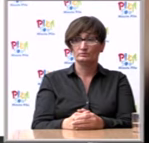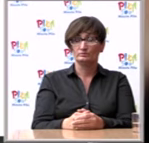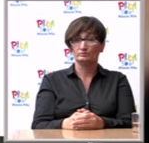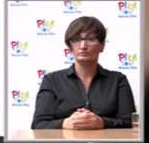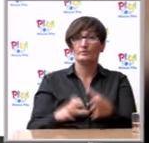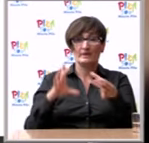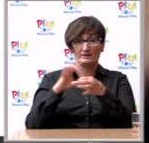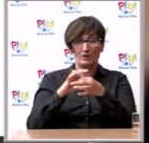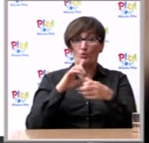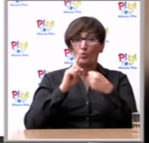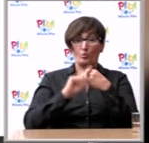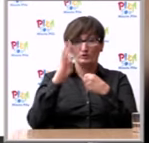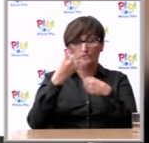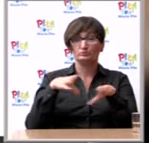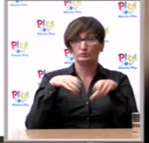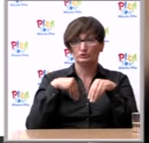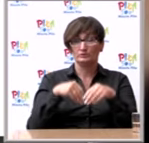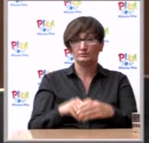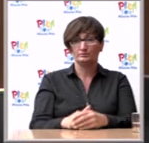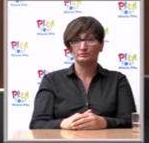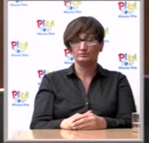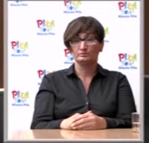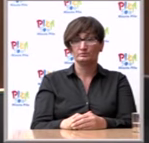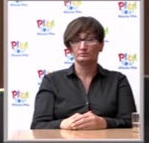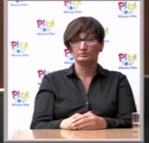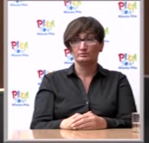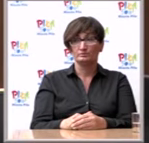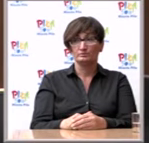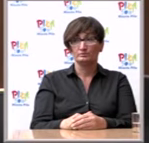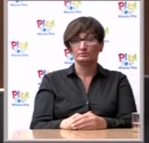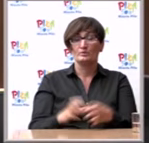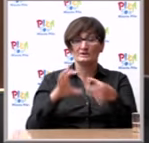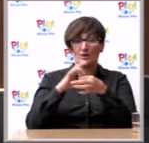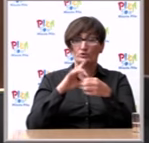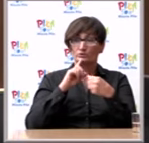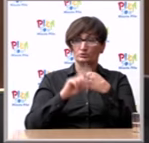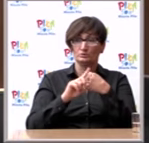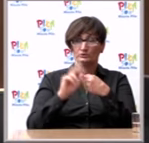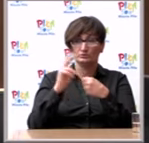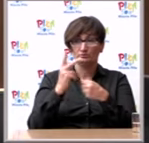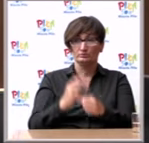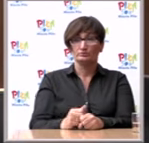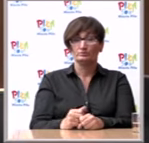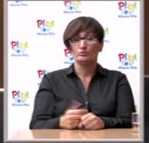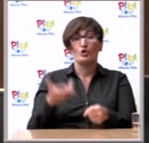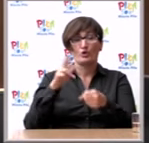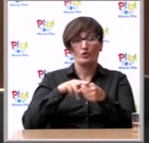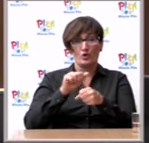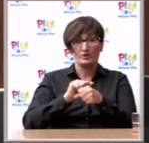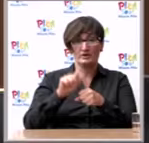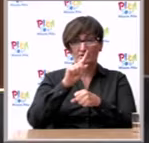Załącznik nr 4 został przyjęty jednomyślnie. A teraz załącznik nr 3. Kto z pań i panów